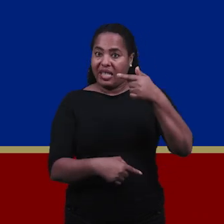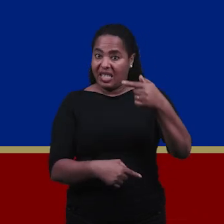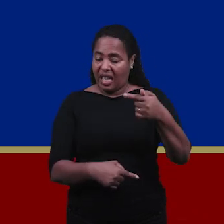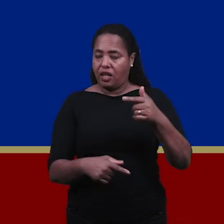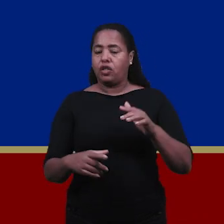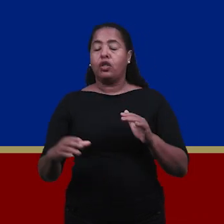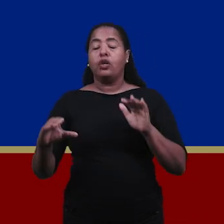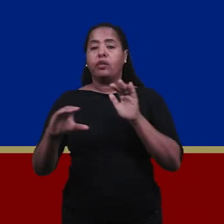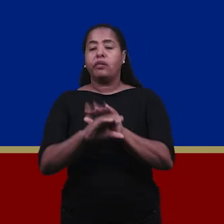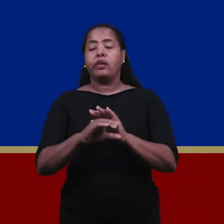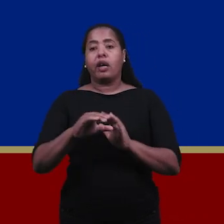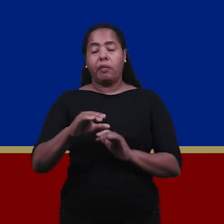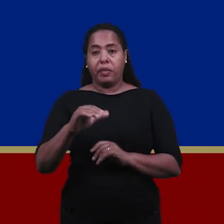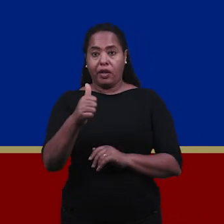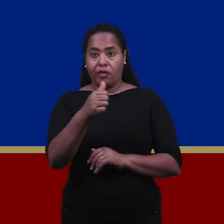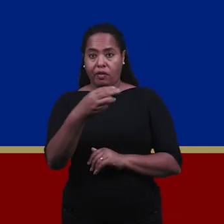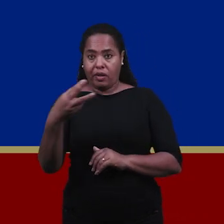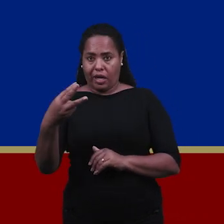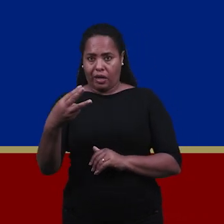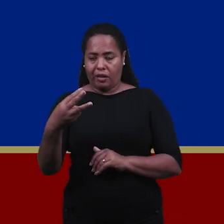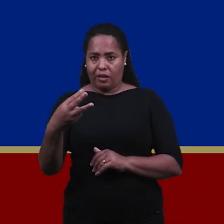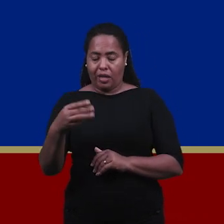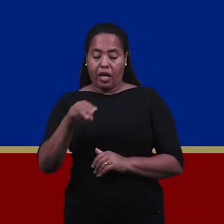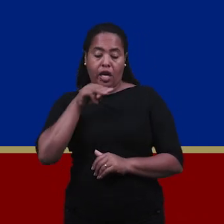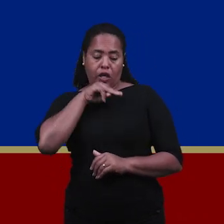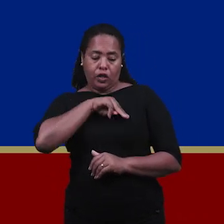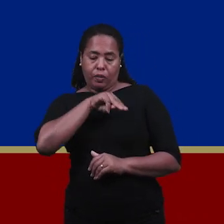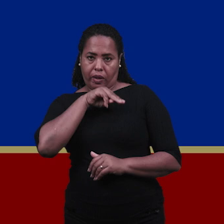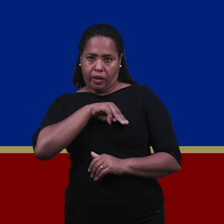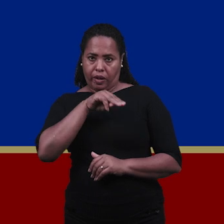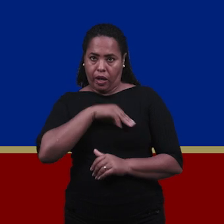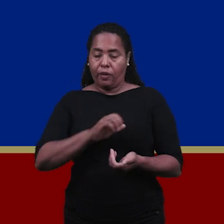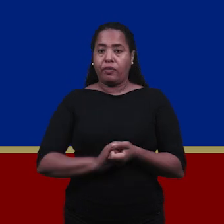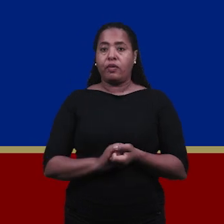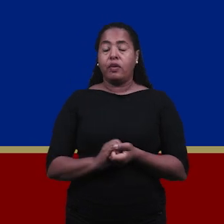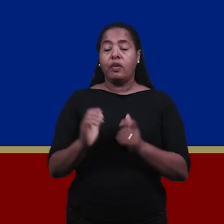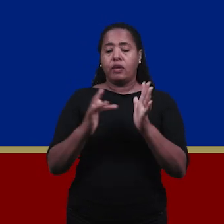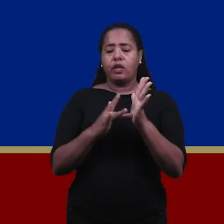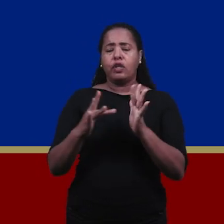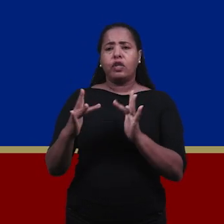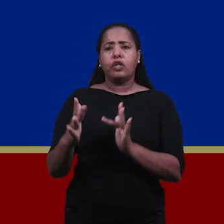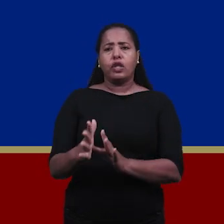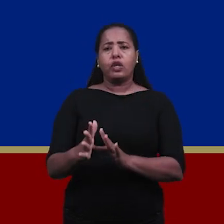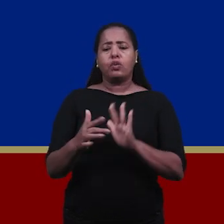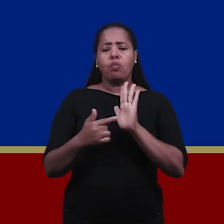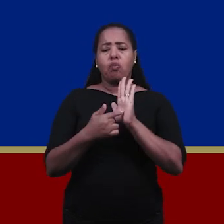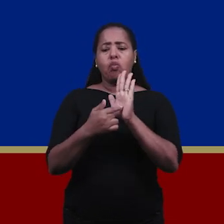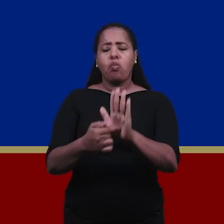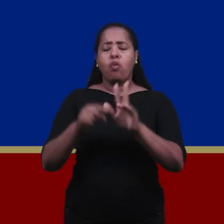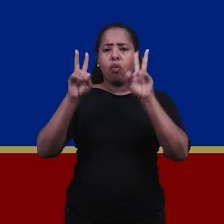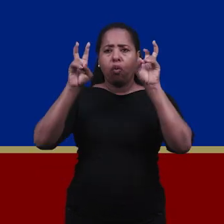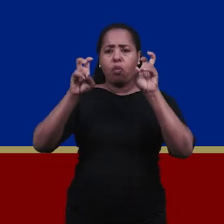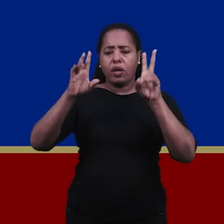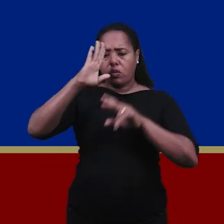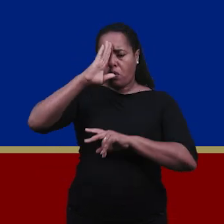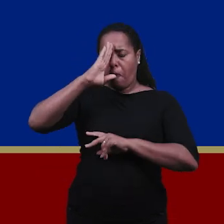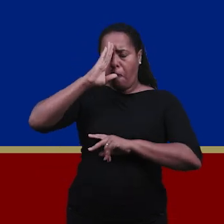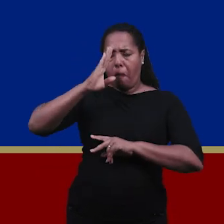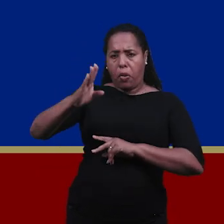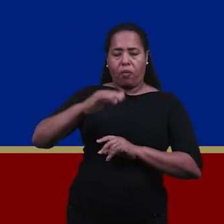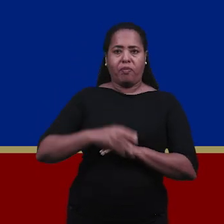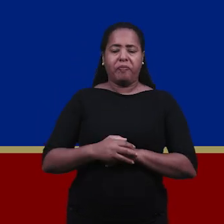Matthieu, le Seigneur Jésus a parlé sur un sujet central.